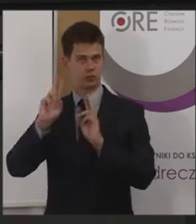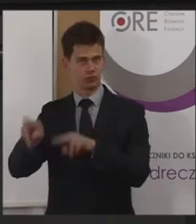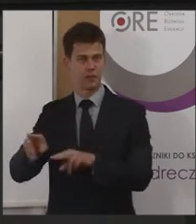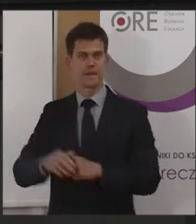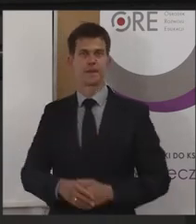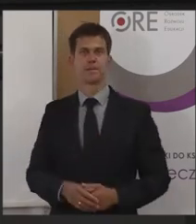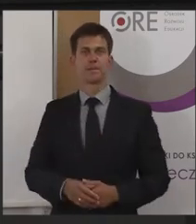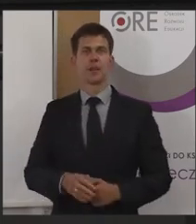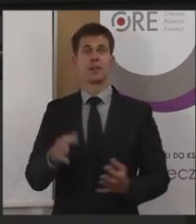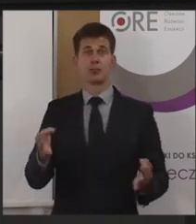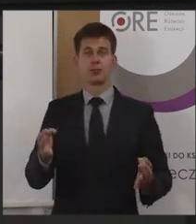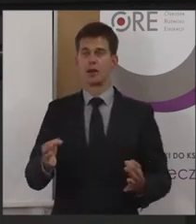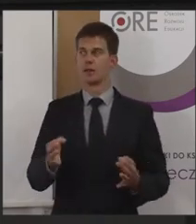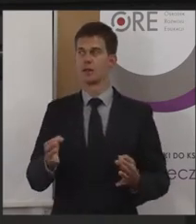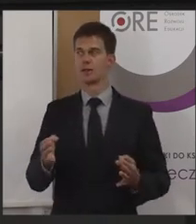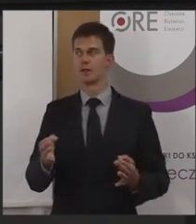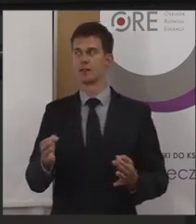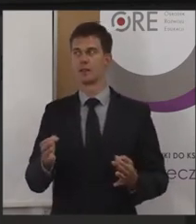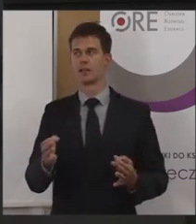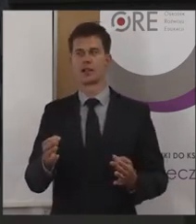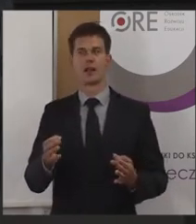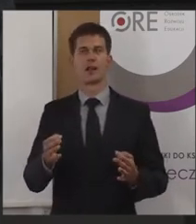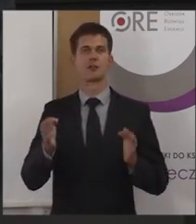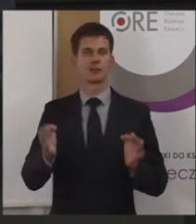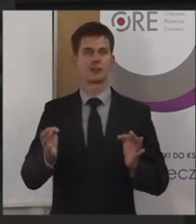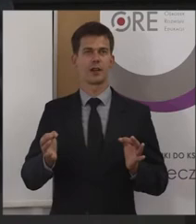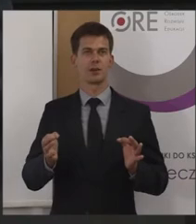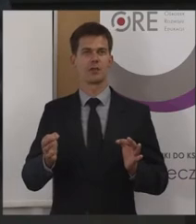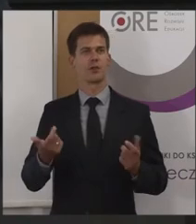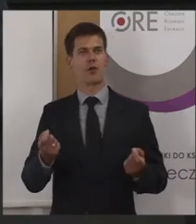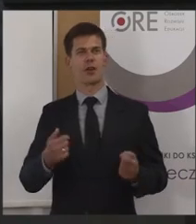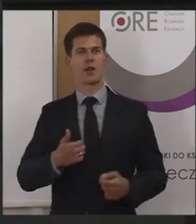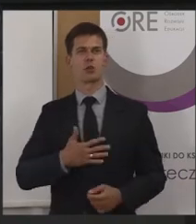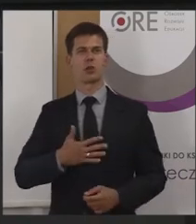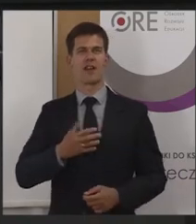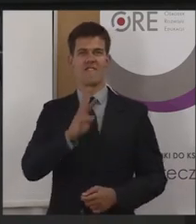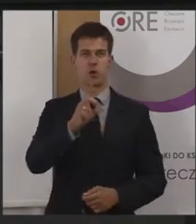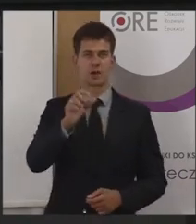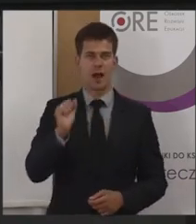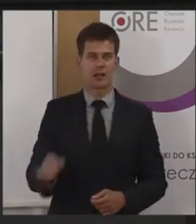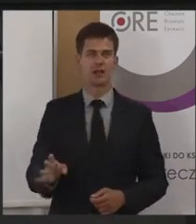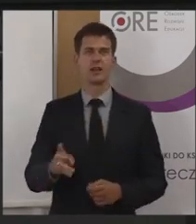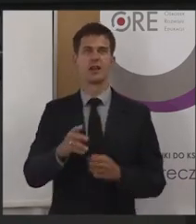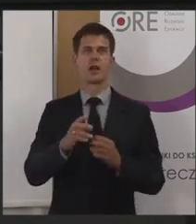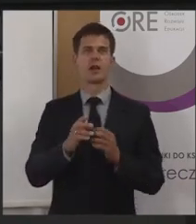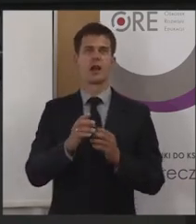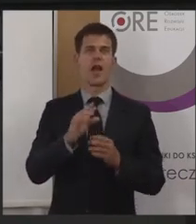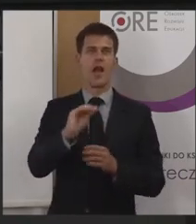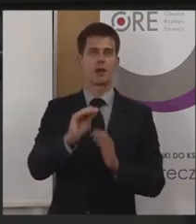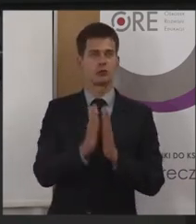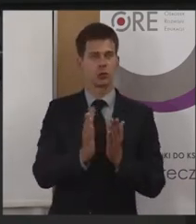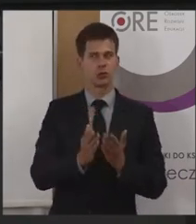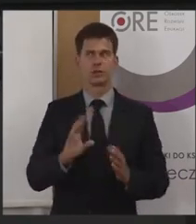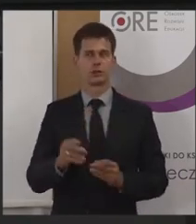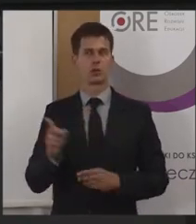I dzisiaj do tego, o czym będziemy rozmawiać, ja podchodzę bardzo osobiście, być może za bardzo, ponieważ